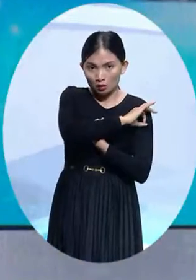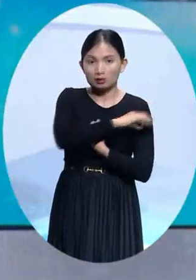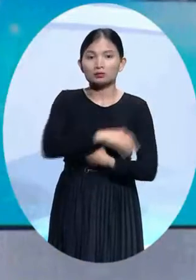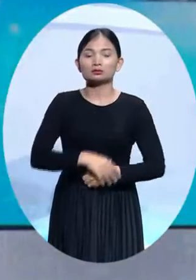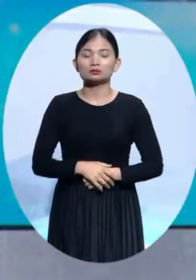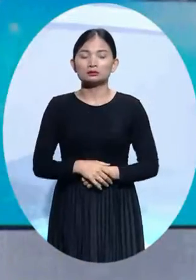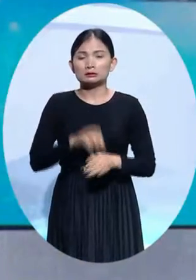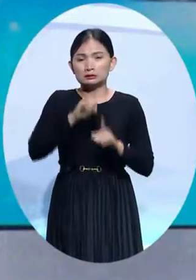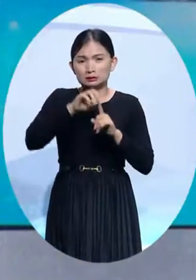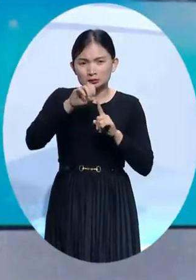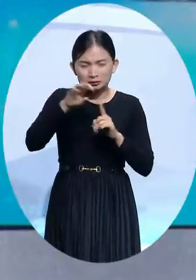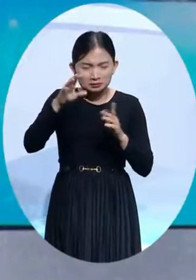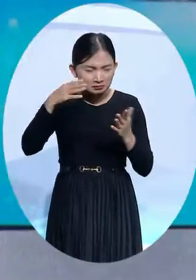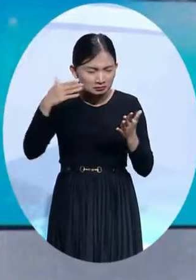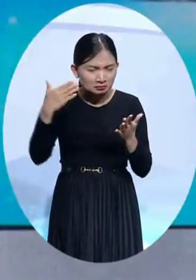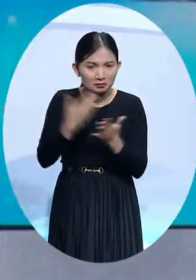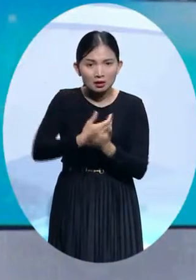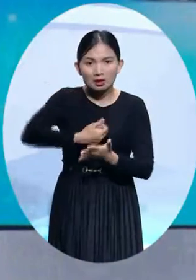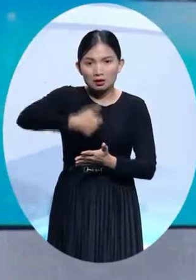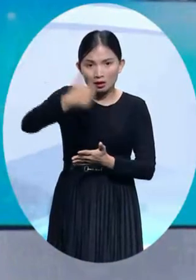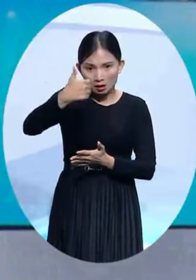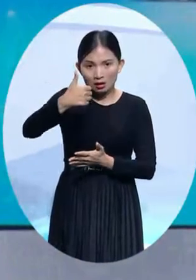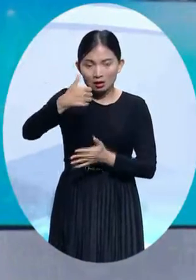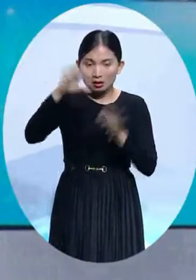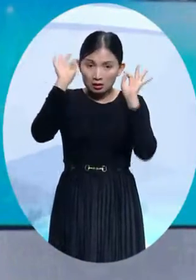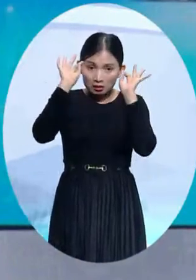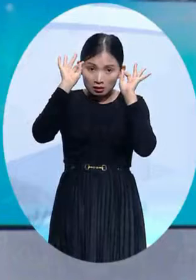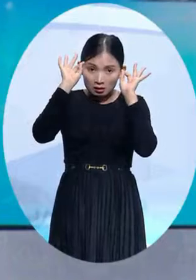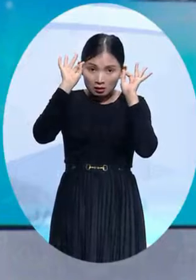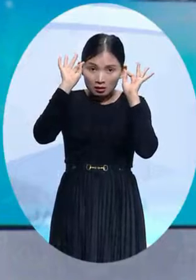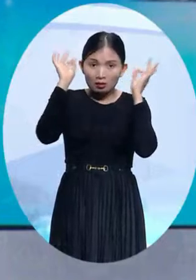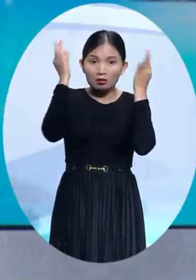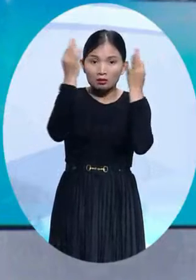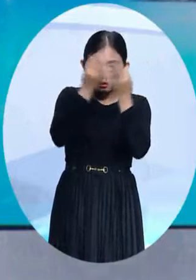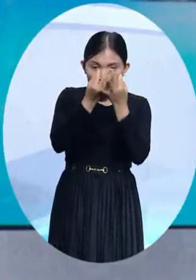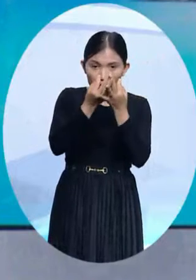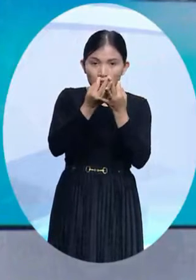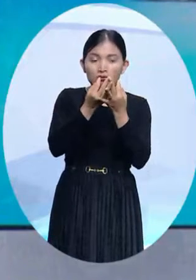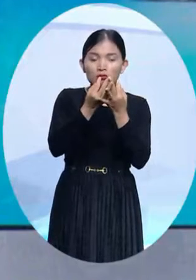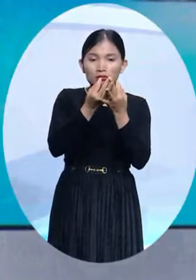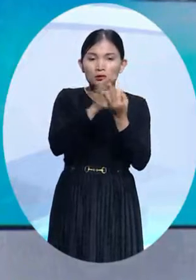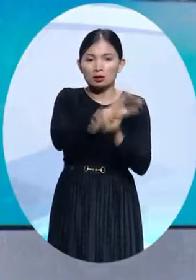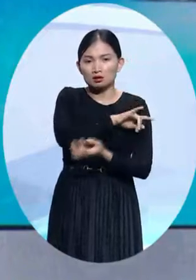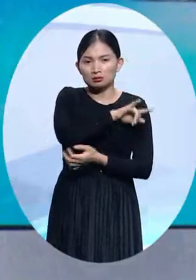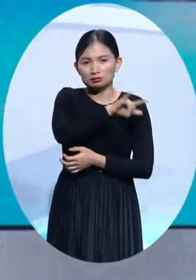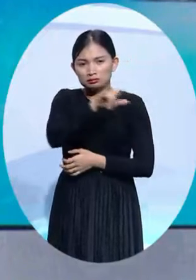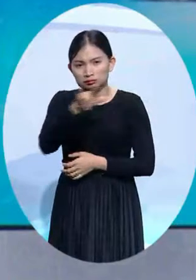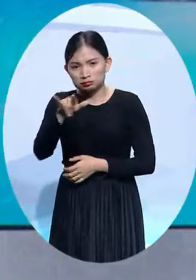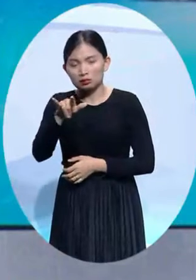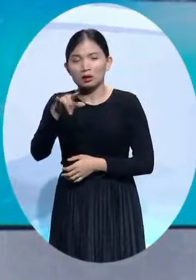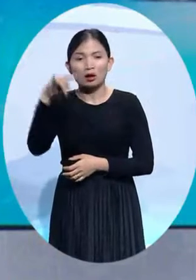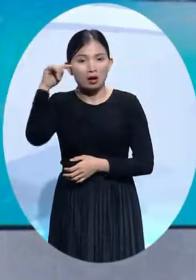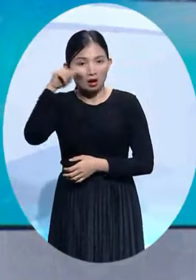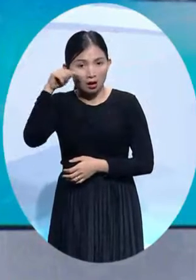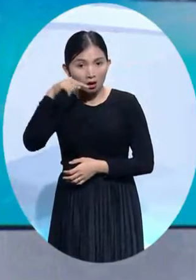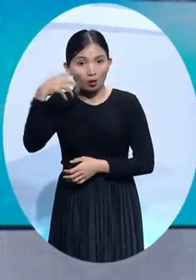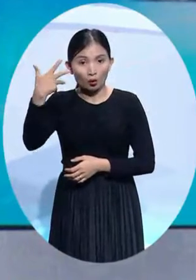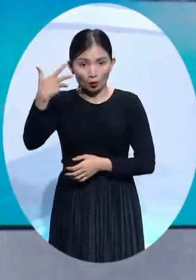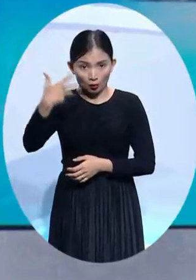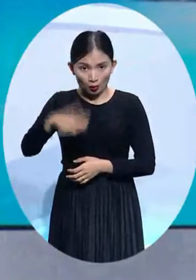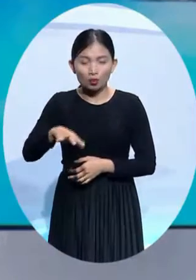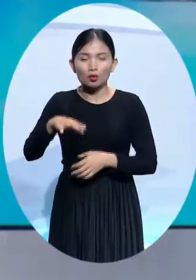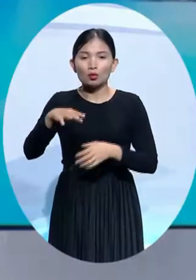Theo thông tin mới nhất, Tổng thống Indonesia đã đến Tokyo, bắt đầu chuyến công du Nhật Bản. Ông được tiếp đón với Thủ tướng Nhật Bản